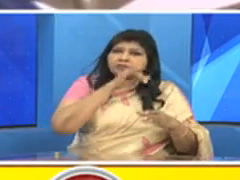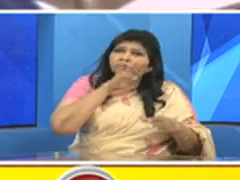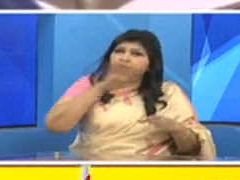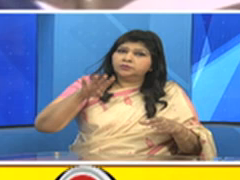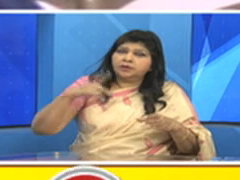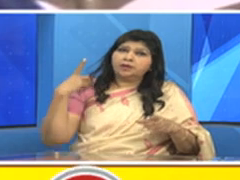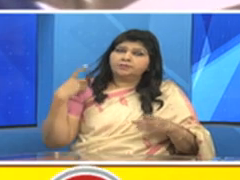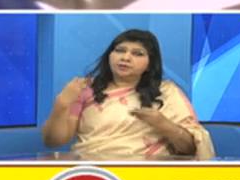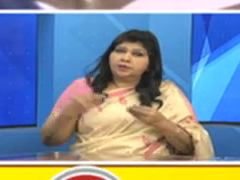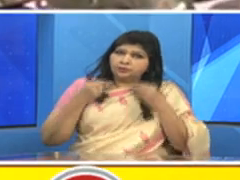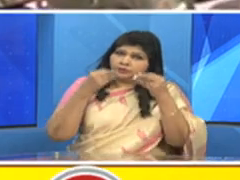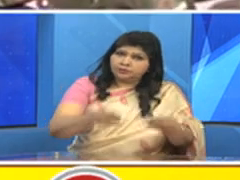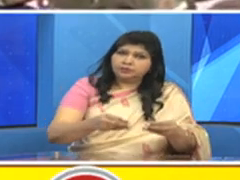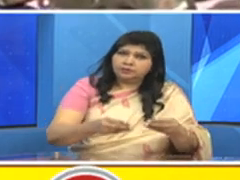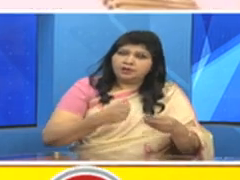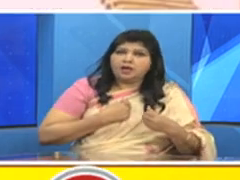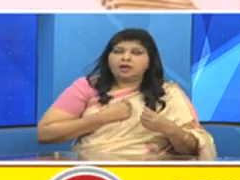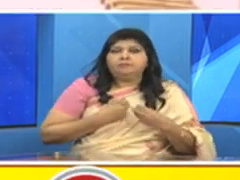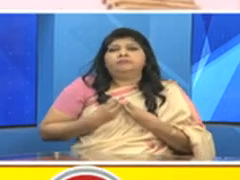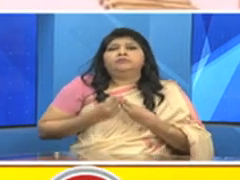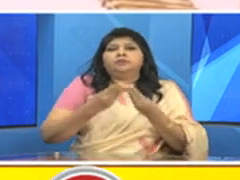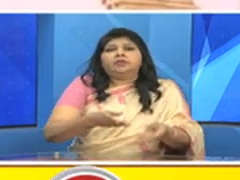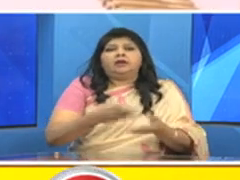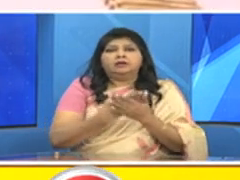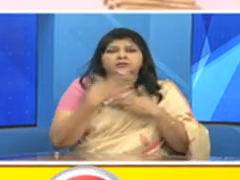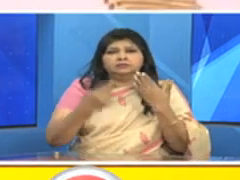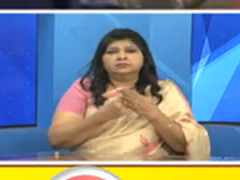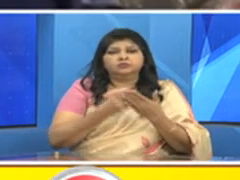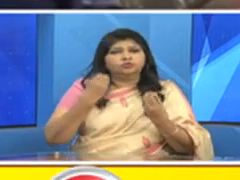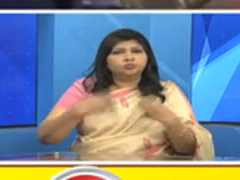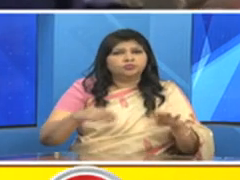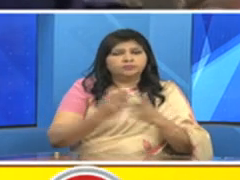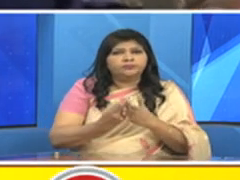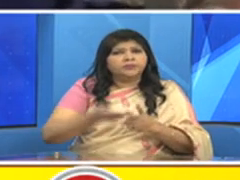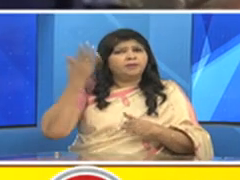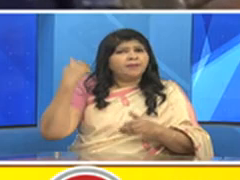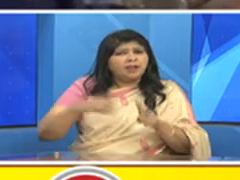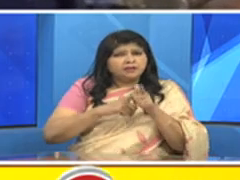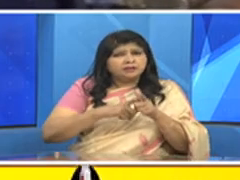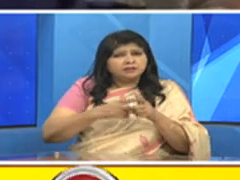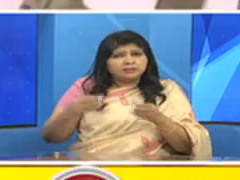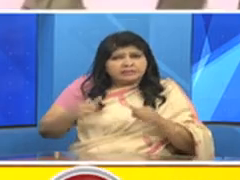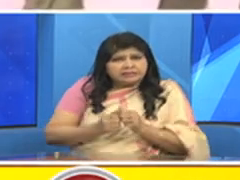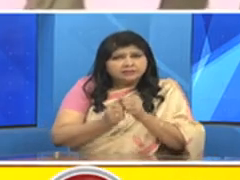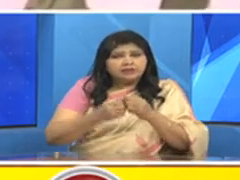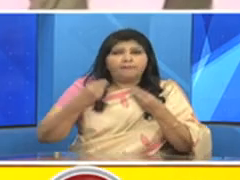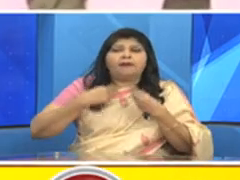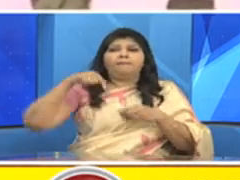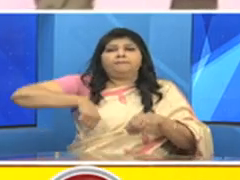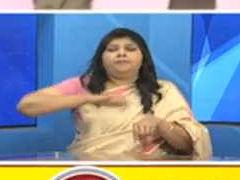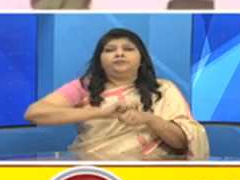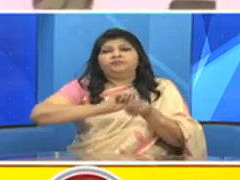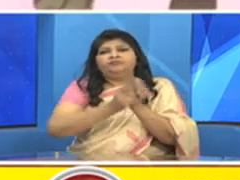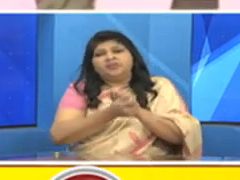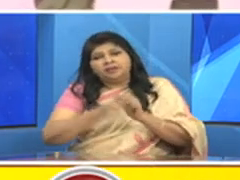अपने हथियारों के साथ आत्मसमर्पण किया। जो पहले हिंसा के रास्ते पर चले गए थे, उन्होंने